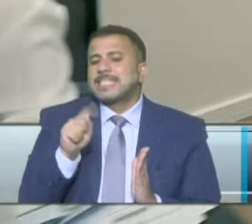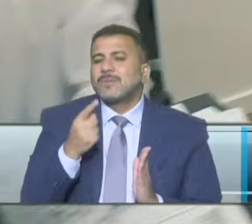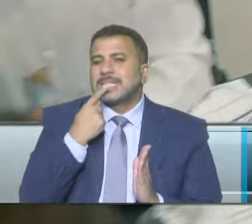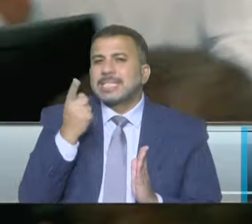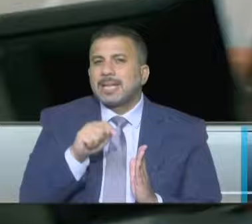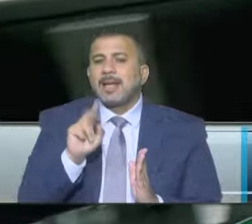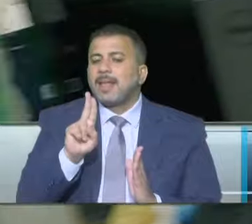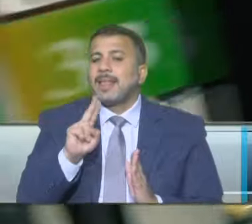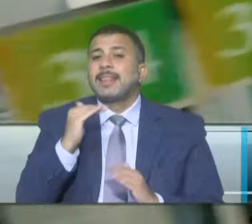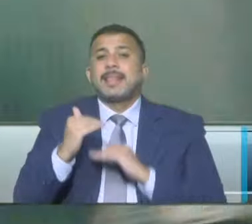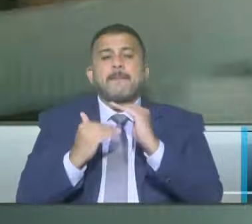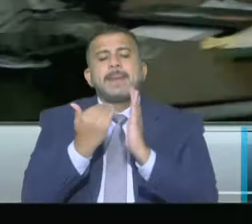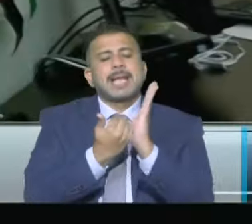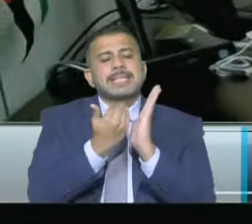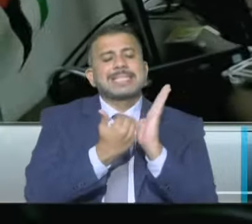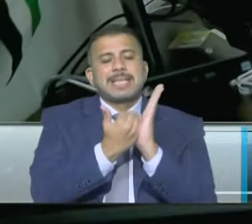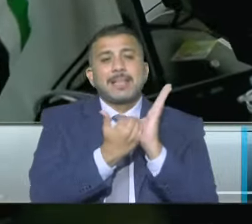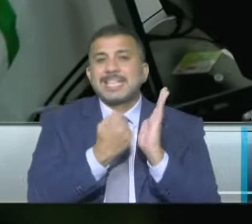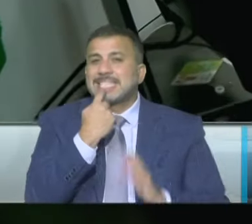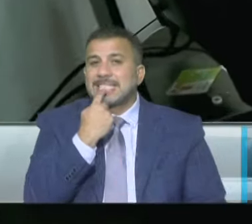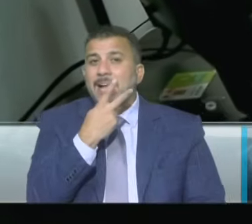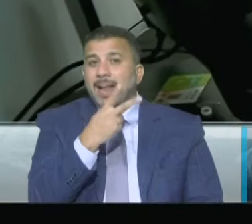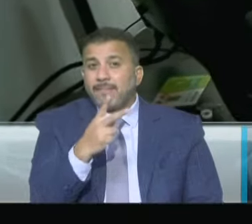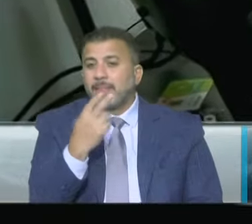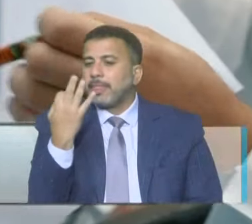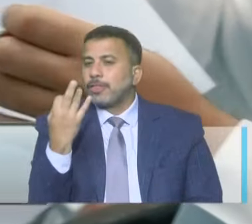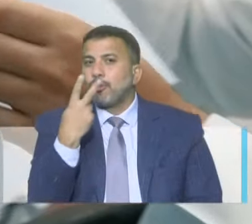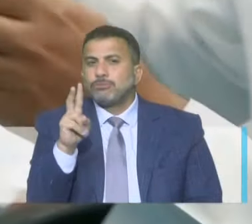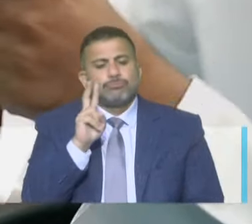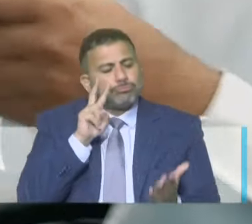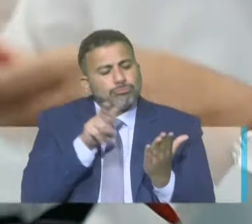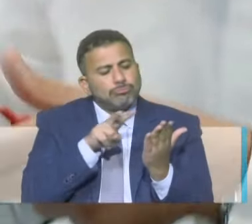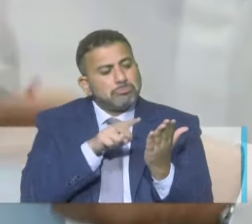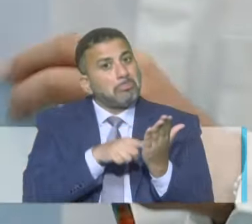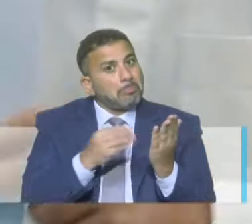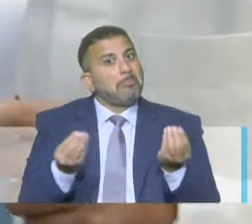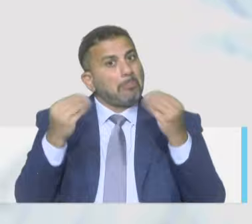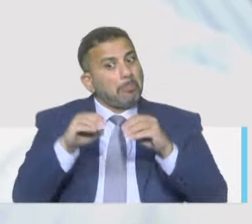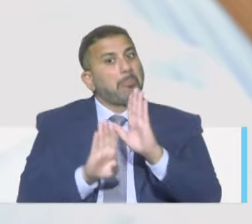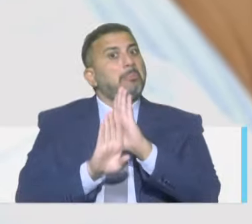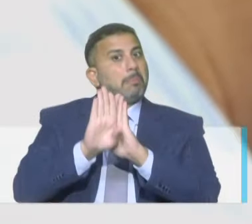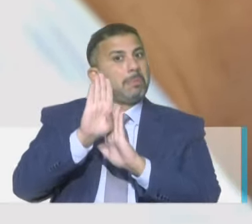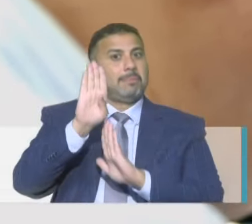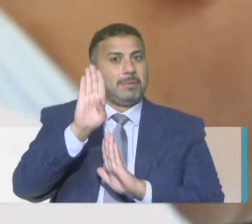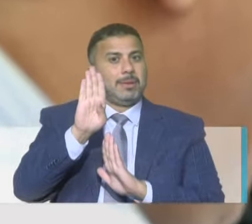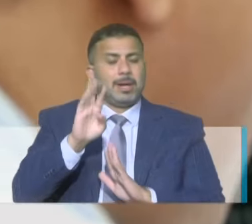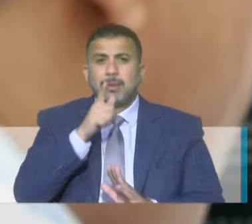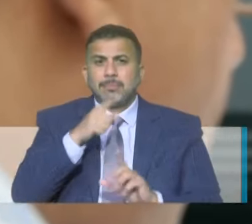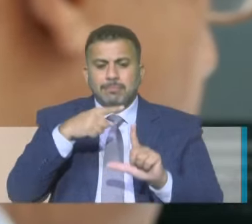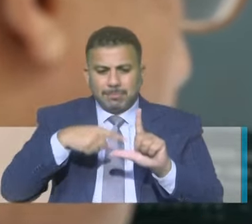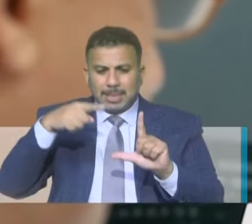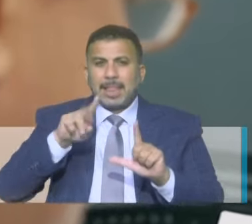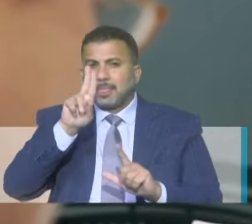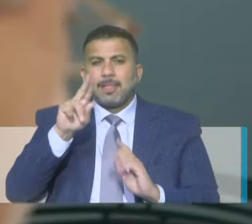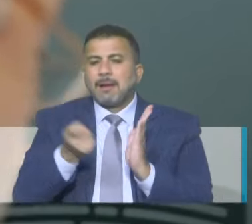دائرة التنمية الاقتصادية لعام 2023. وتظهر نتائج وإحصاءات